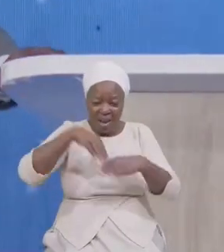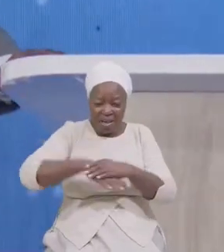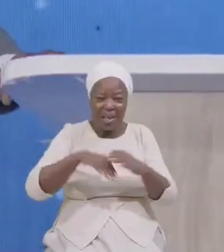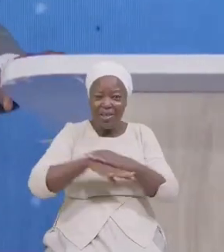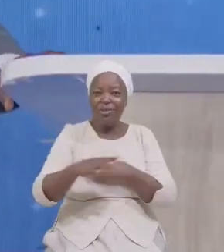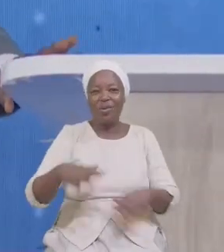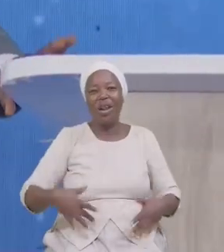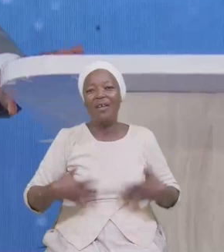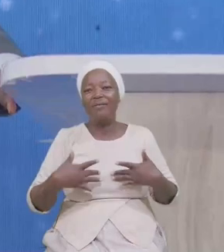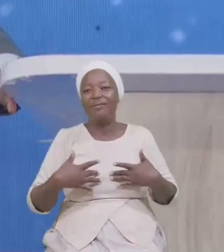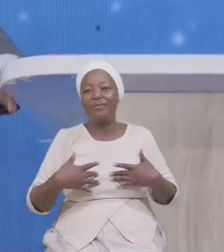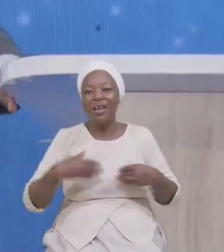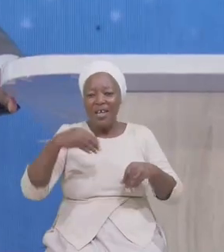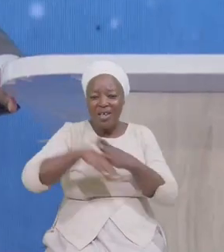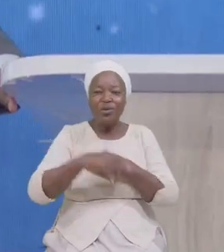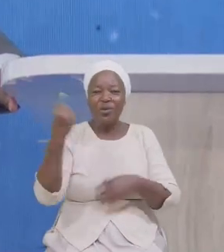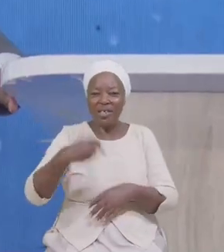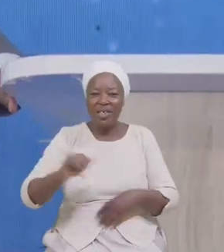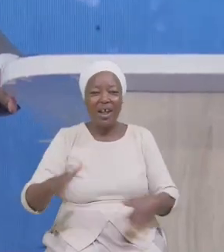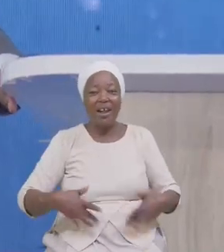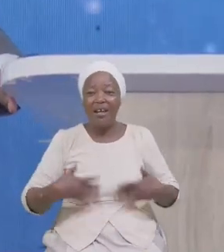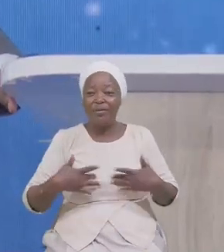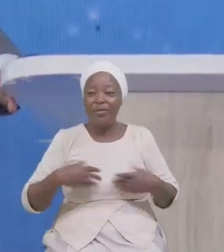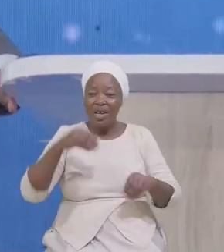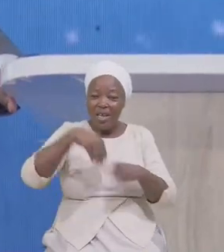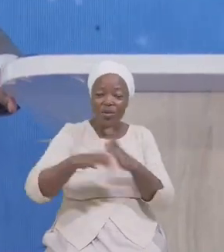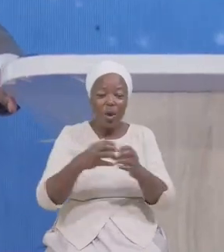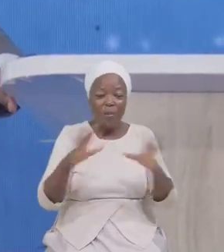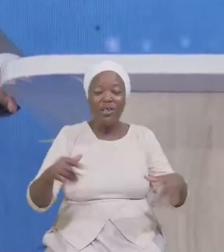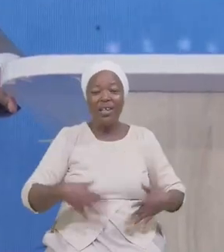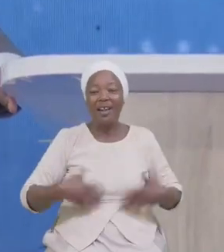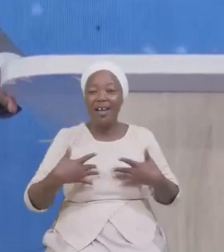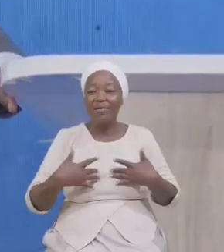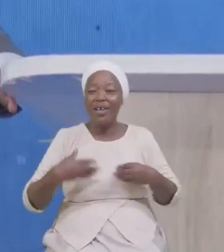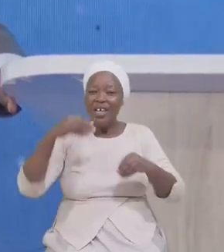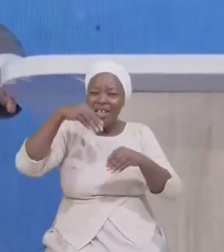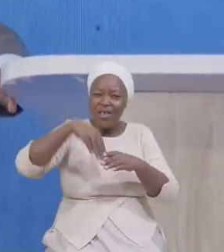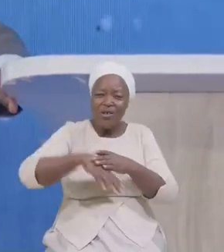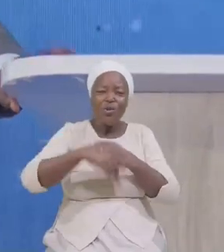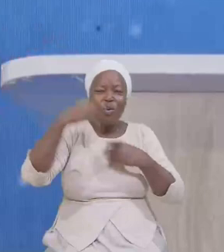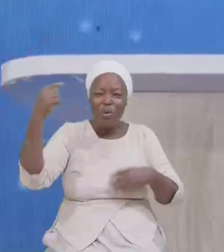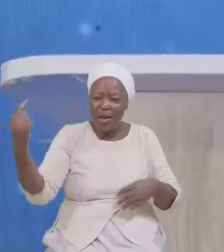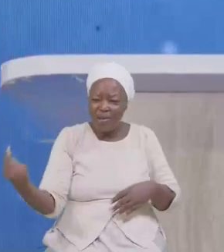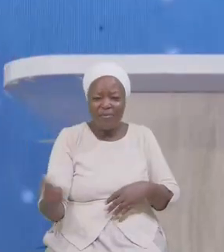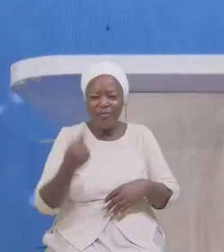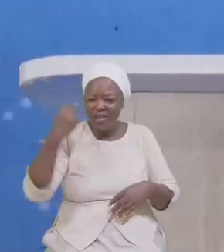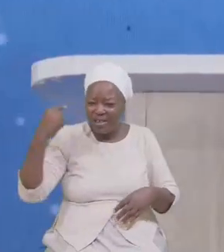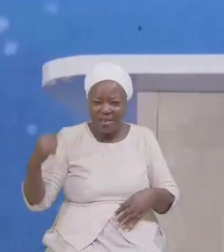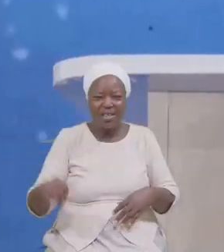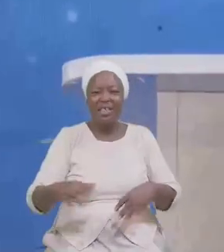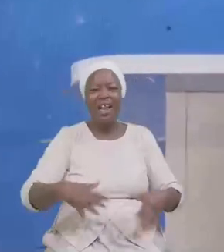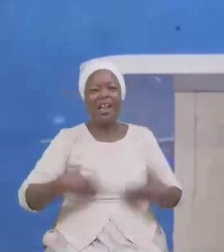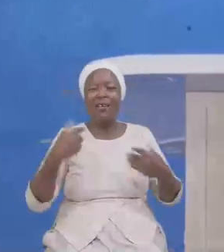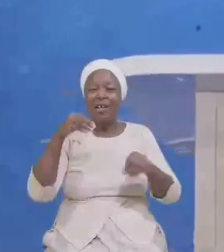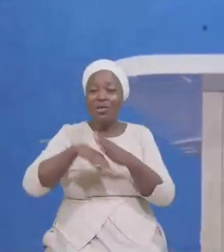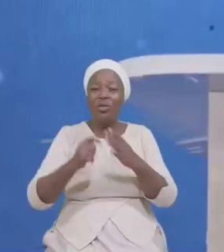vie, d'accéder à la vie éternelle, d'avoir la vie abondante, d'avoir la vie éternelle, même dans la